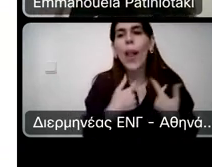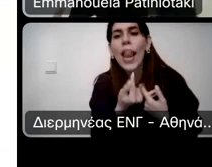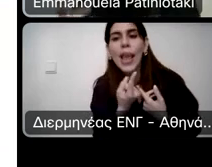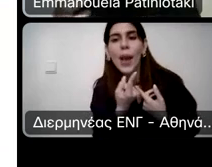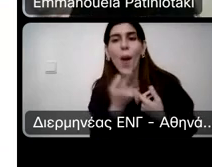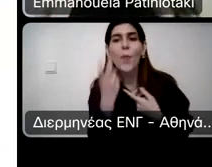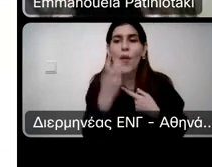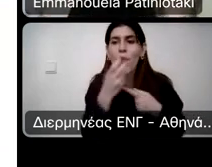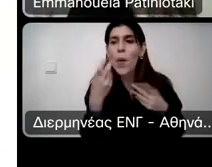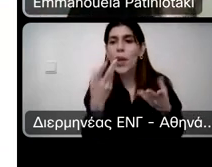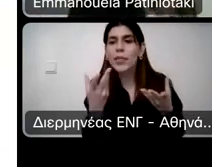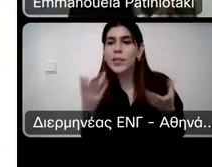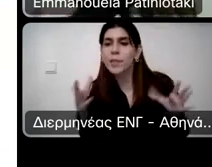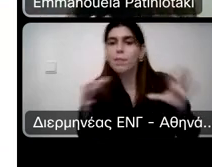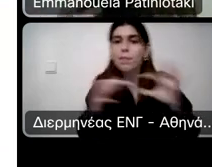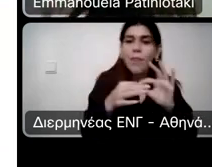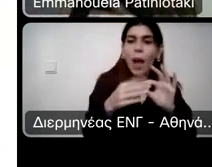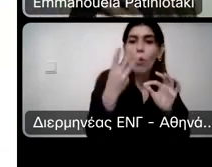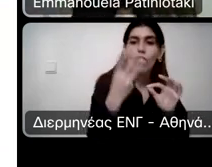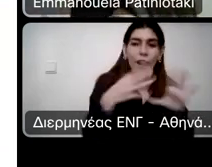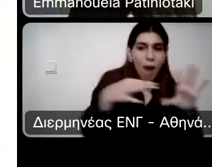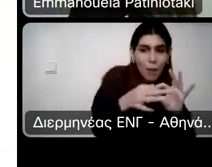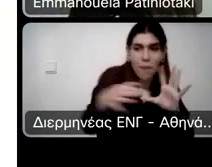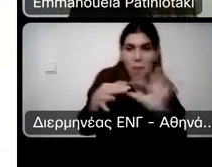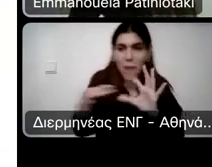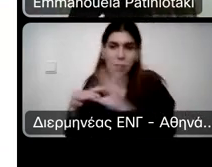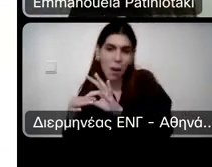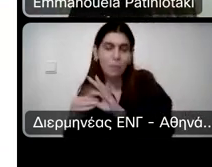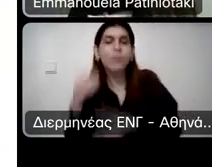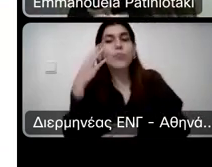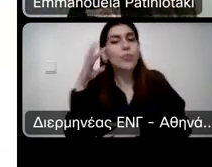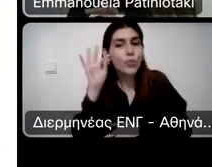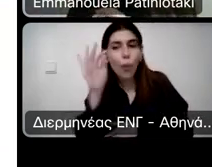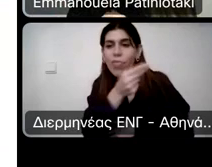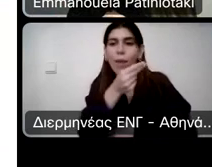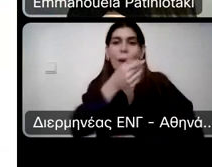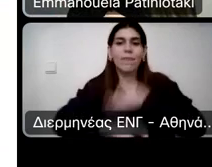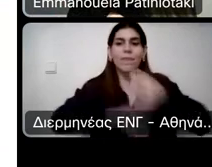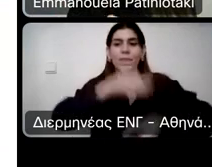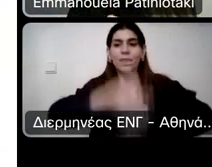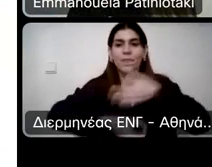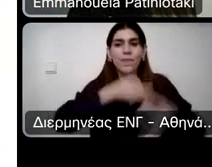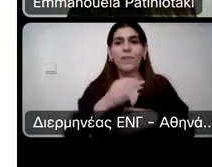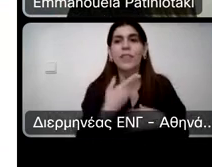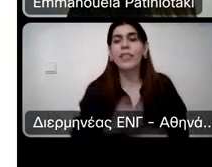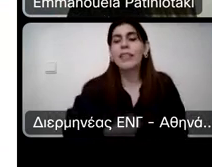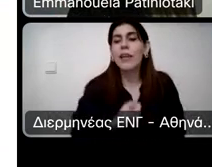πληροφορίες που έχω από τρεις διαφορετικές πλευρές για να θέσω αυτά τα ζητήματα Επειδή αισθάνομαι